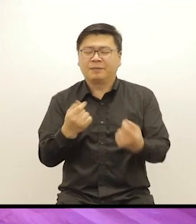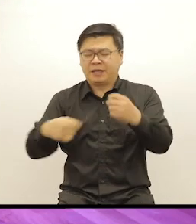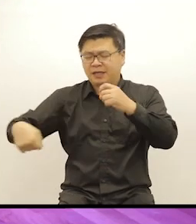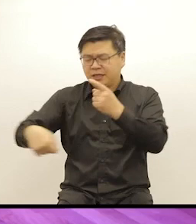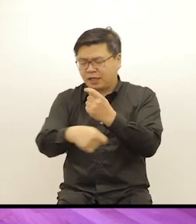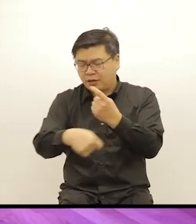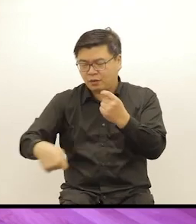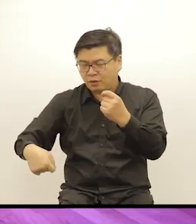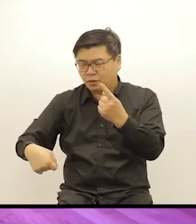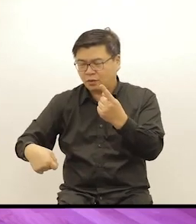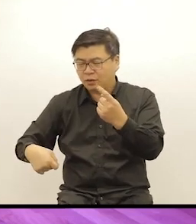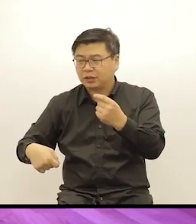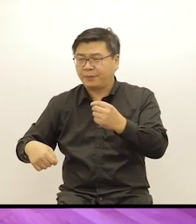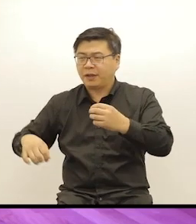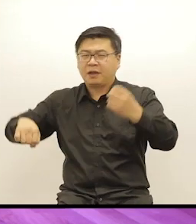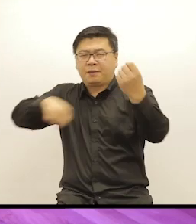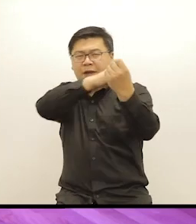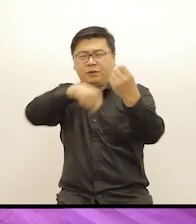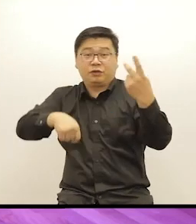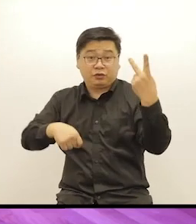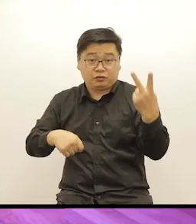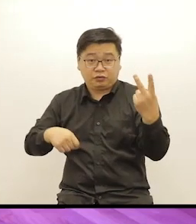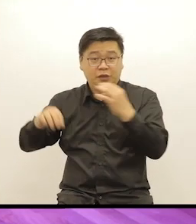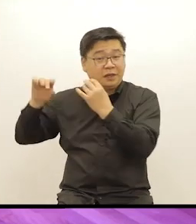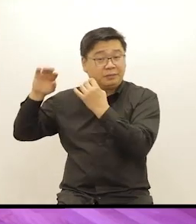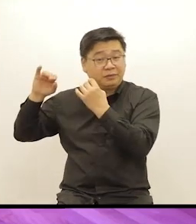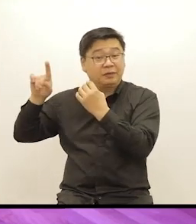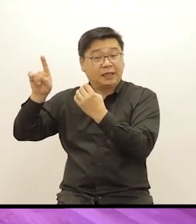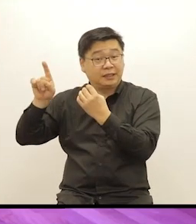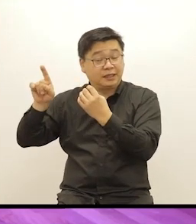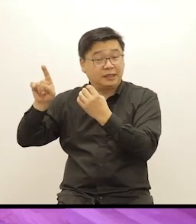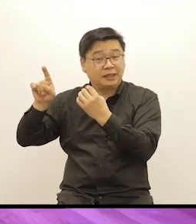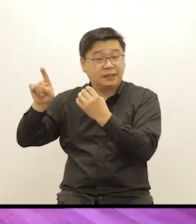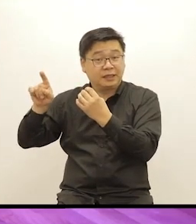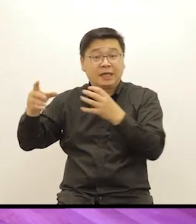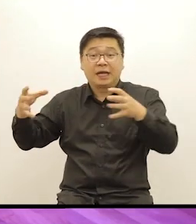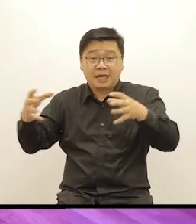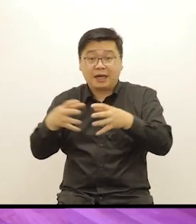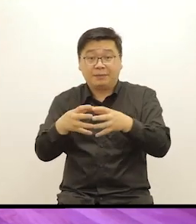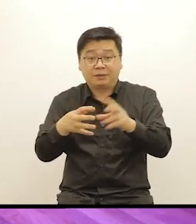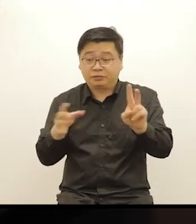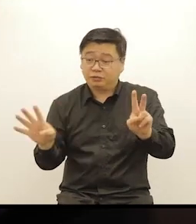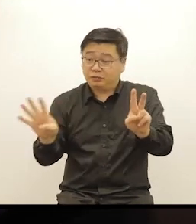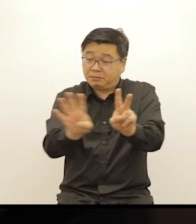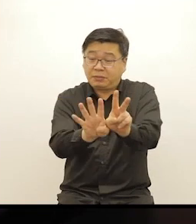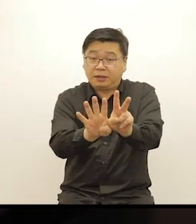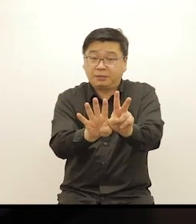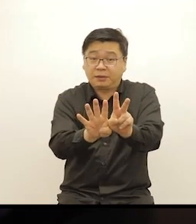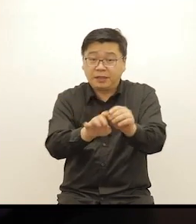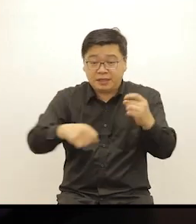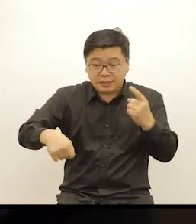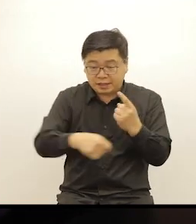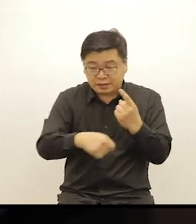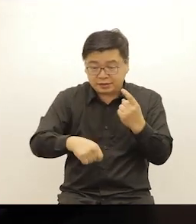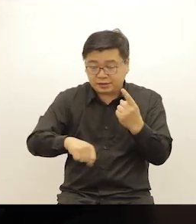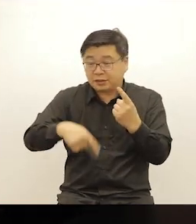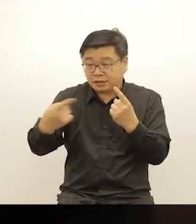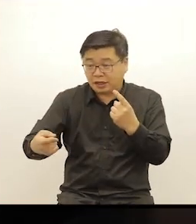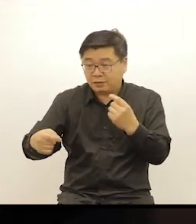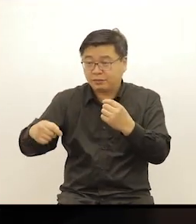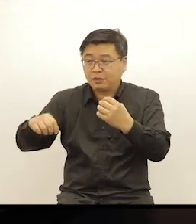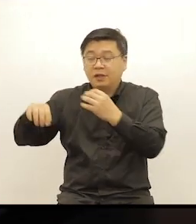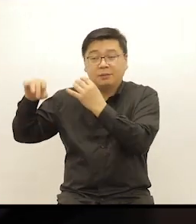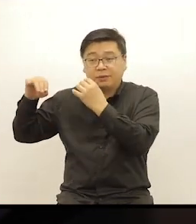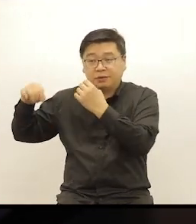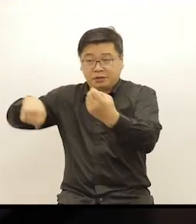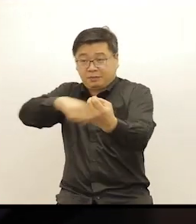바이올린 둘하고 플루트 하나도 있습니다. 네. 네. 그러니까 첼리스트의 영입을 계기로 뭐 플루트, 네. 바이올린 이렇게 들어오면서 네, 맞습니다.